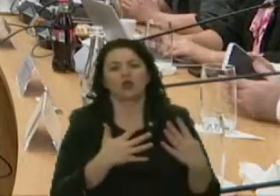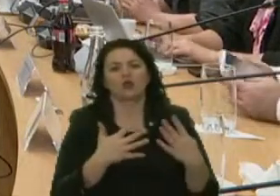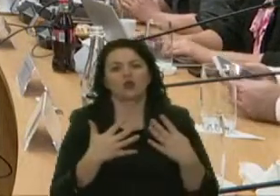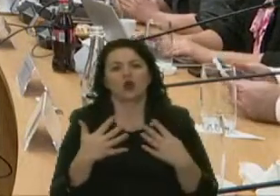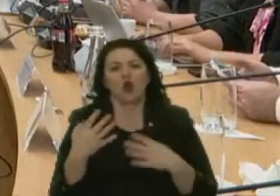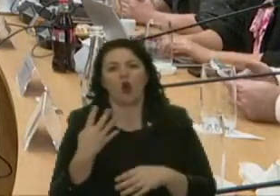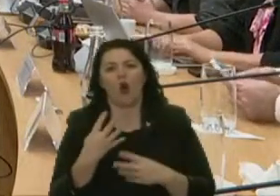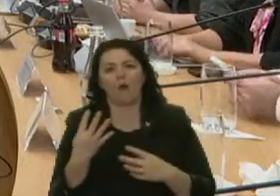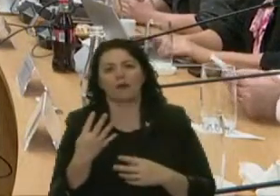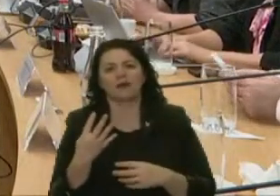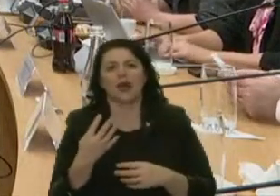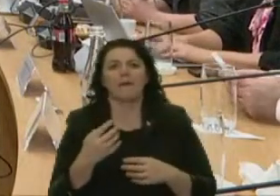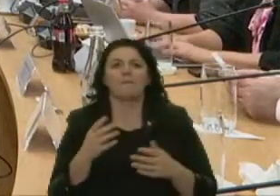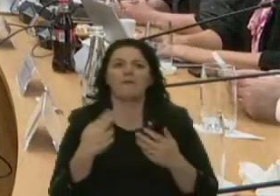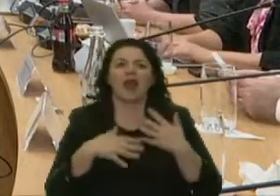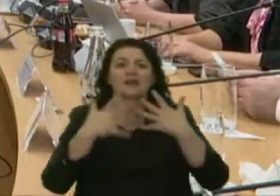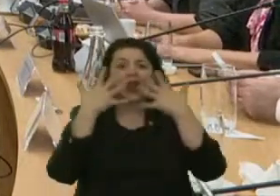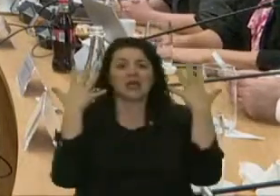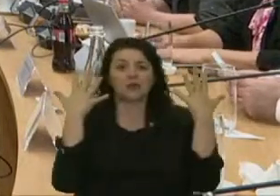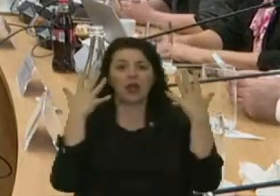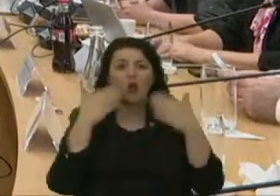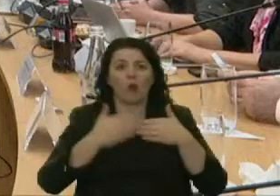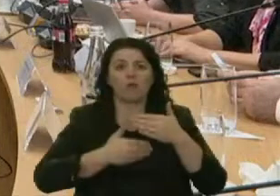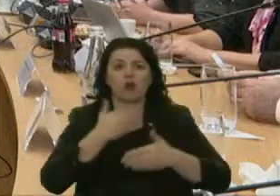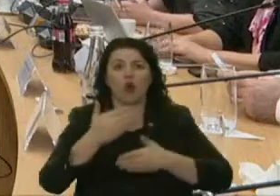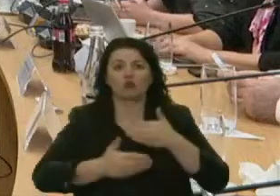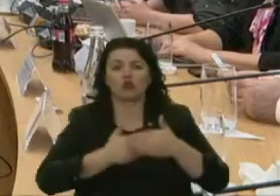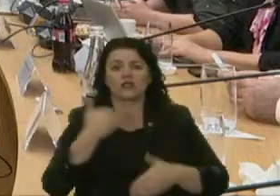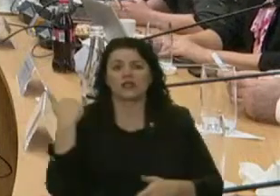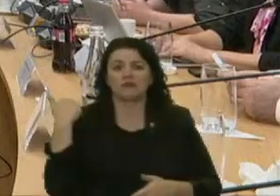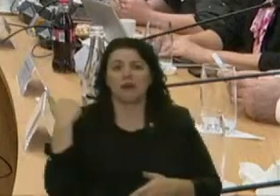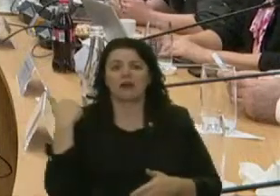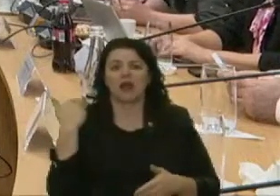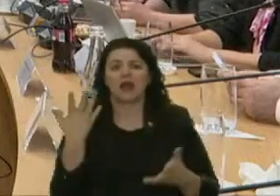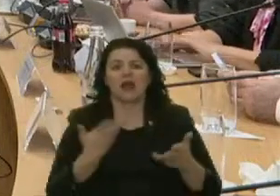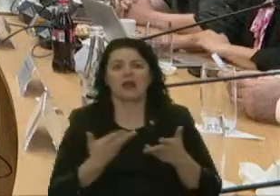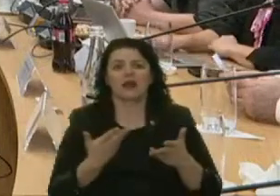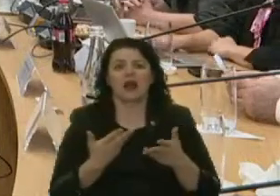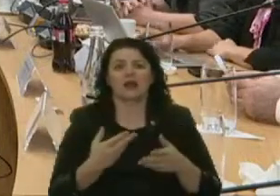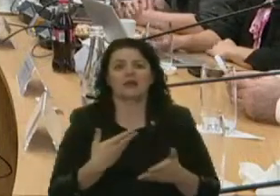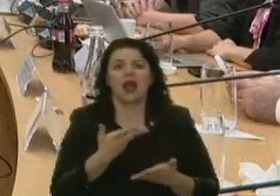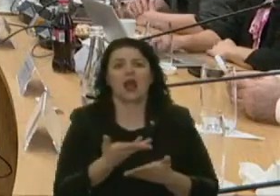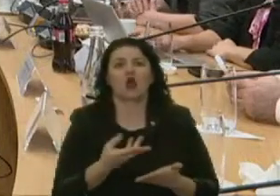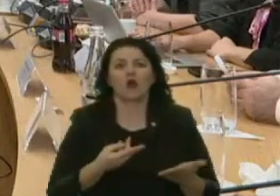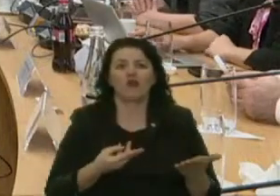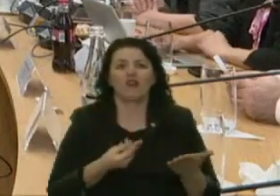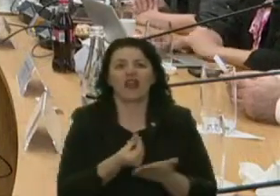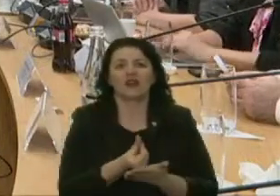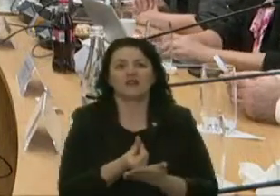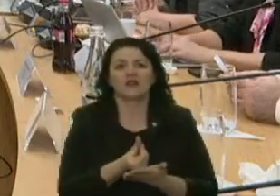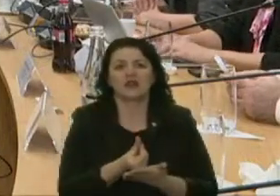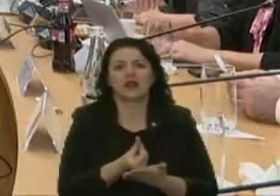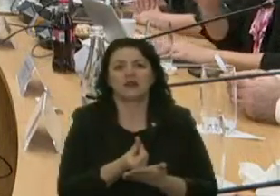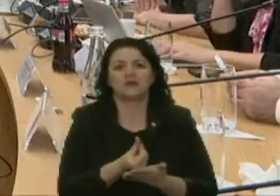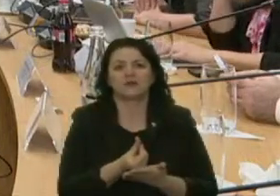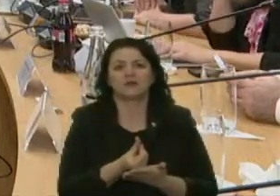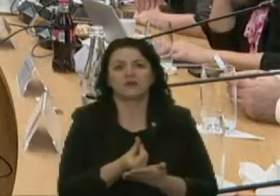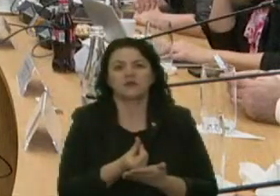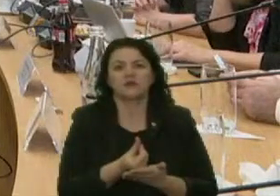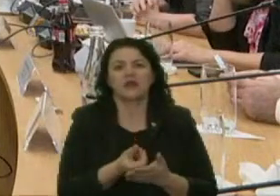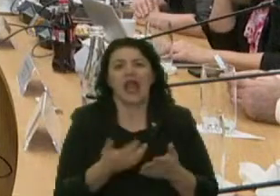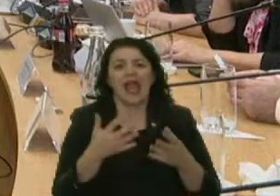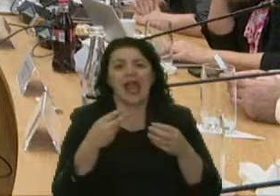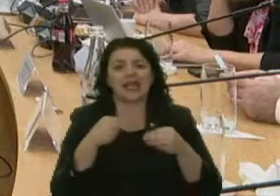este mult mai transparentă are un proces în spate prin care se alocă finanțările